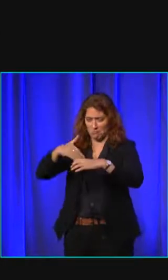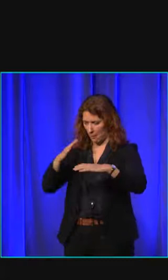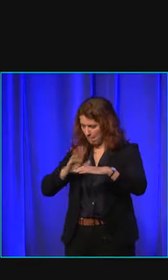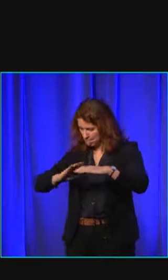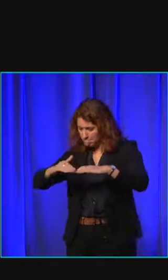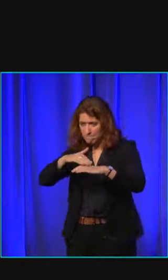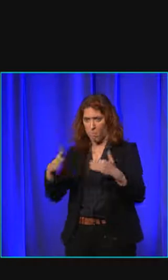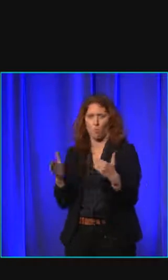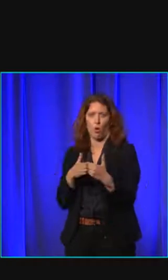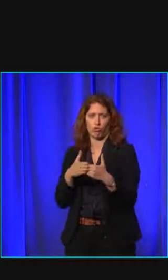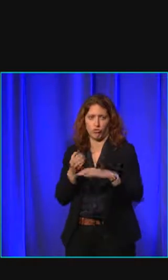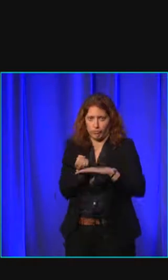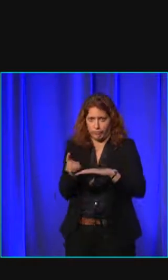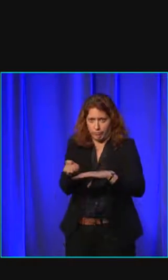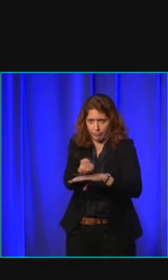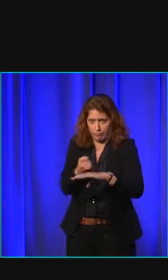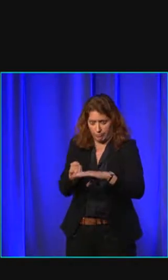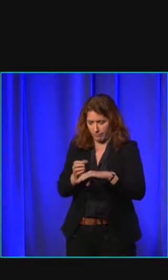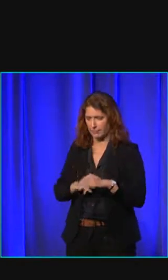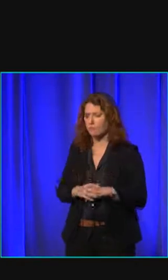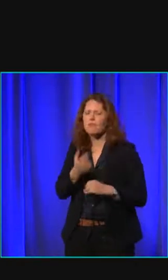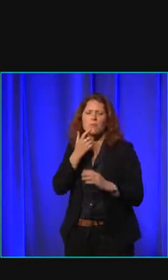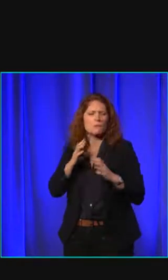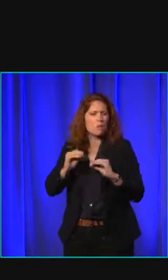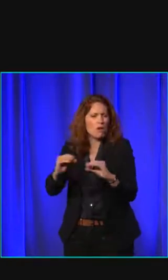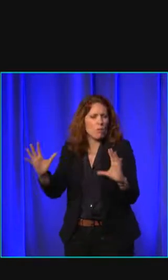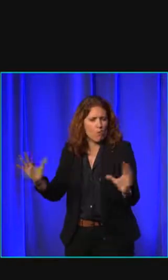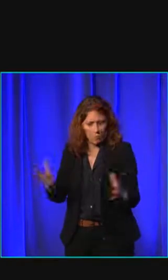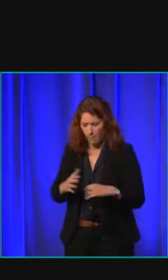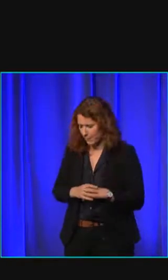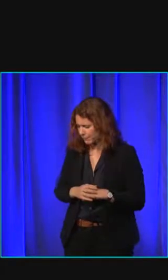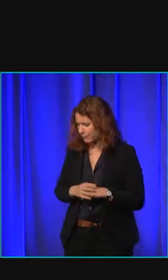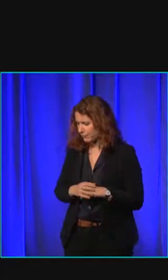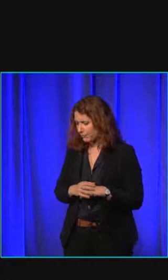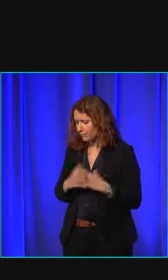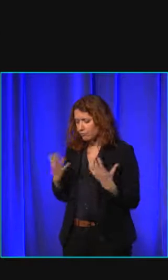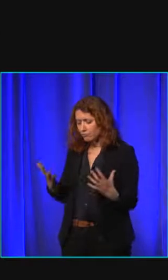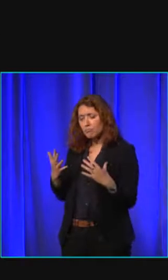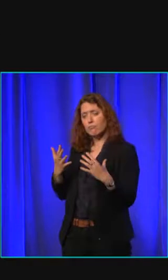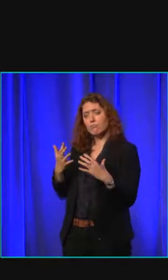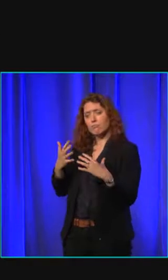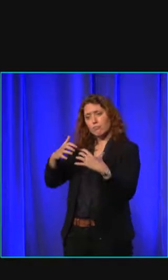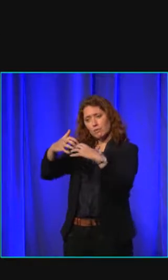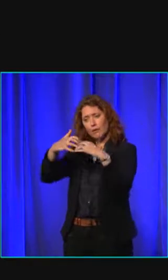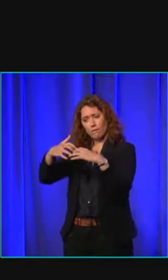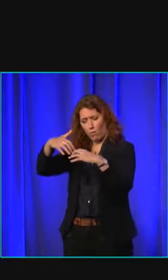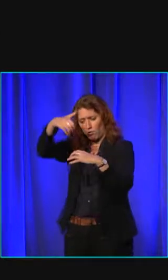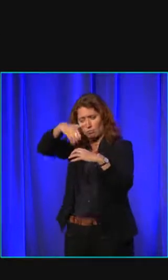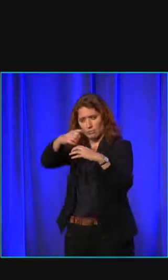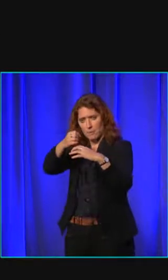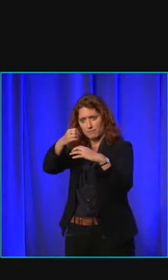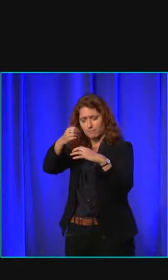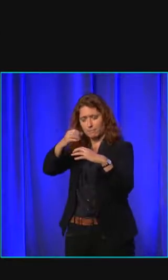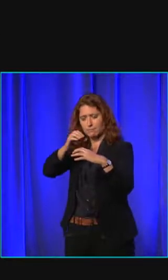Comment ça se passe plus précisément ? Au niveau moteur, le cortex prémoteur, il va recevoir des informations du